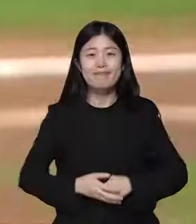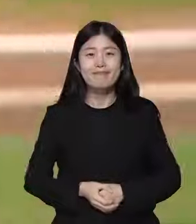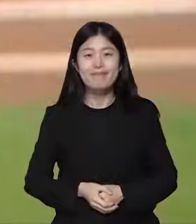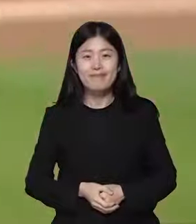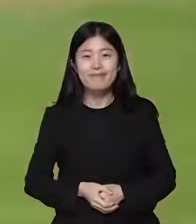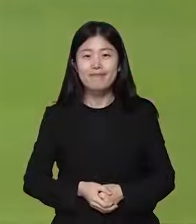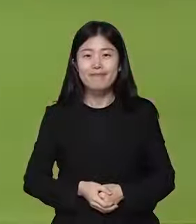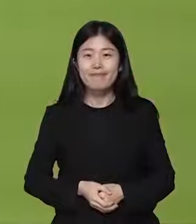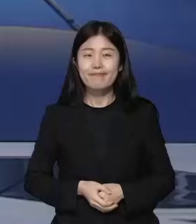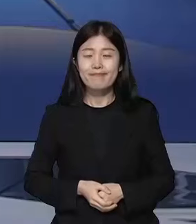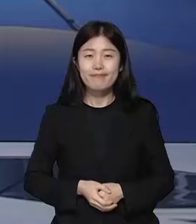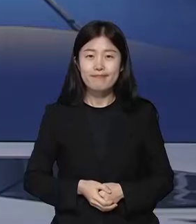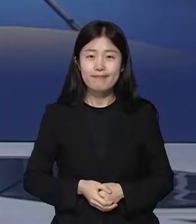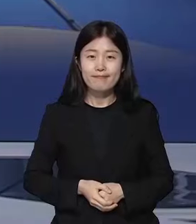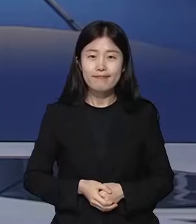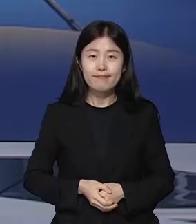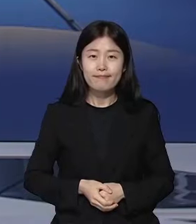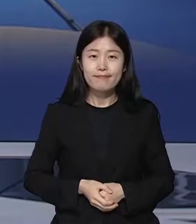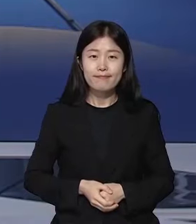정의진입니다.